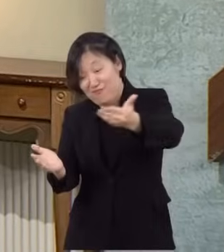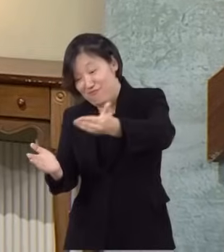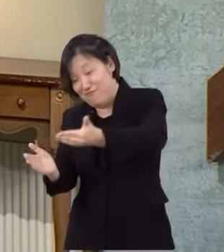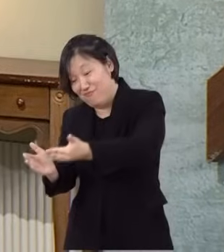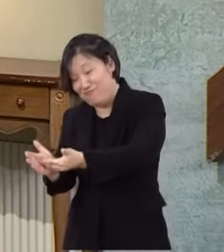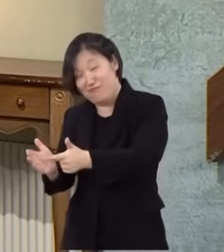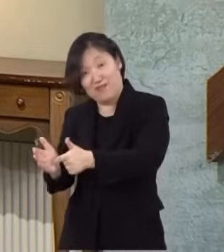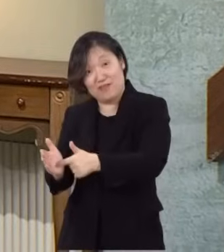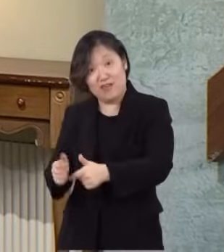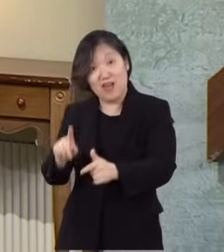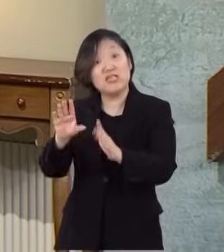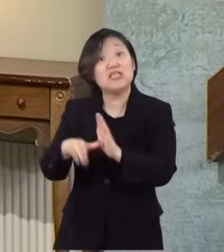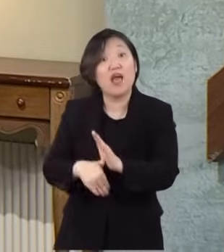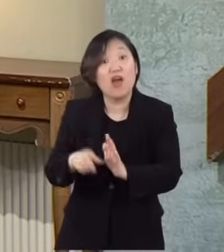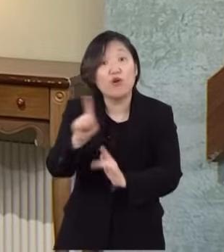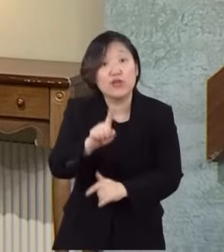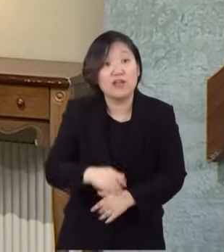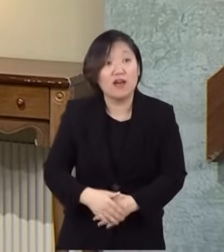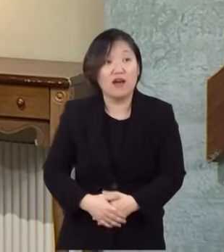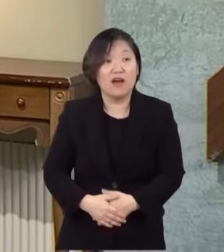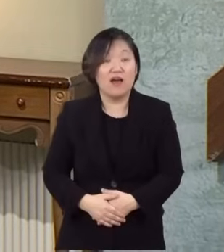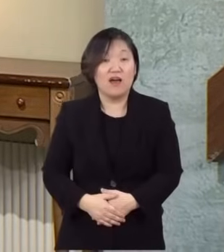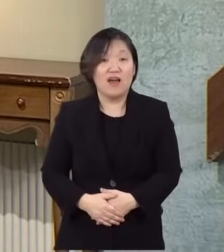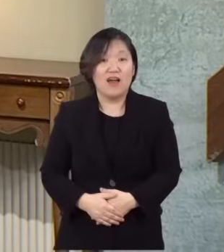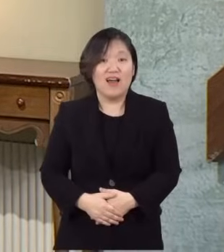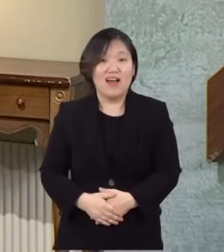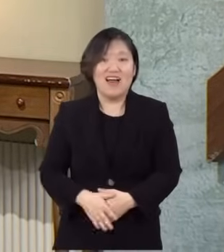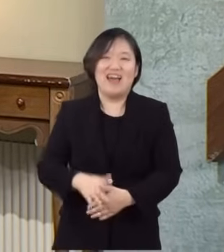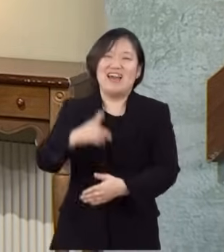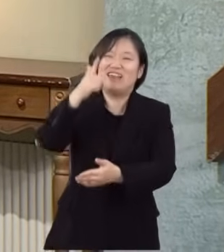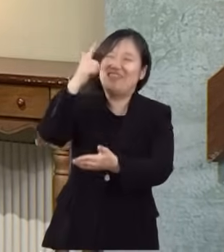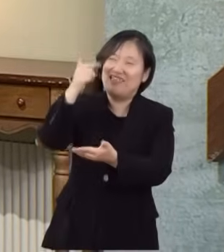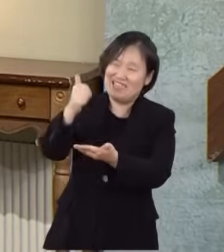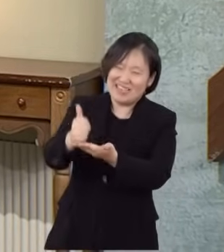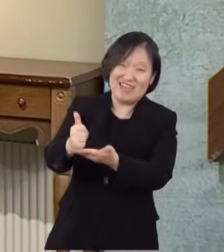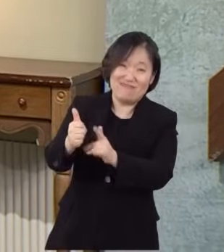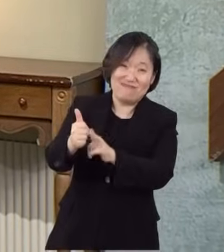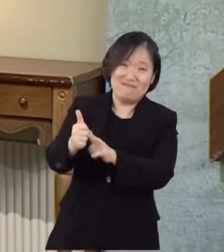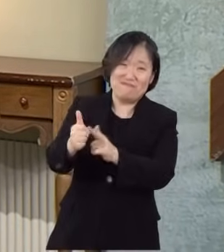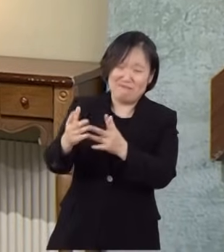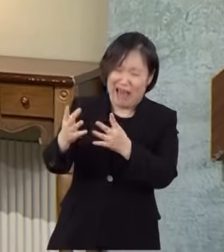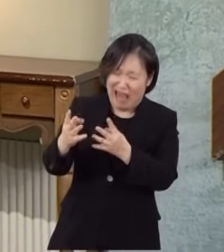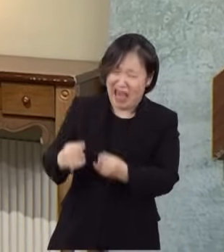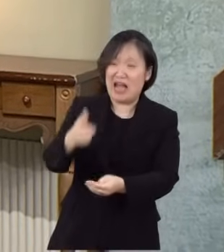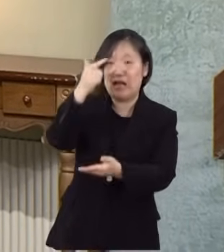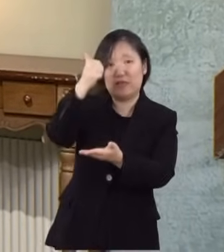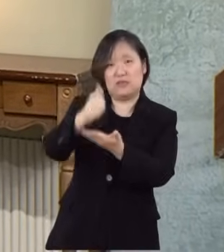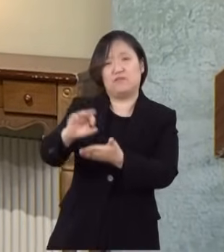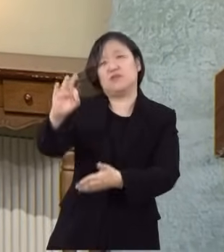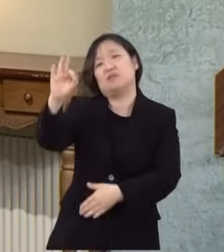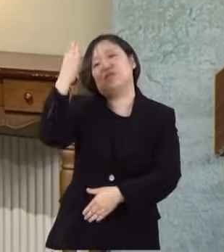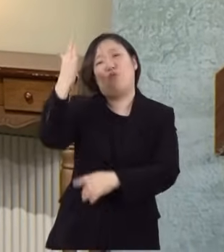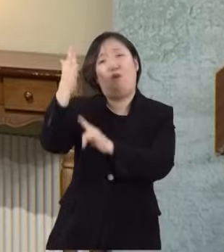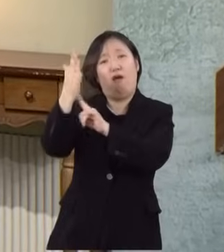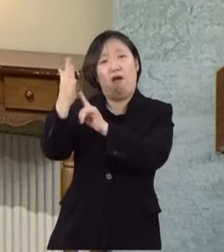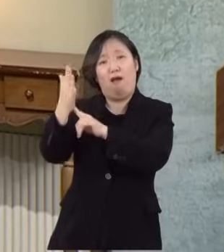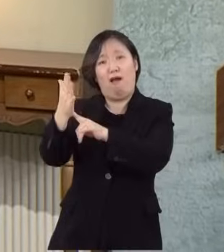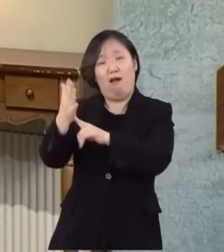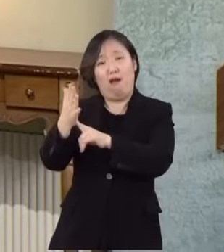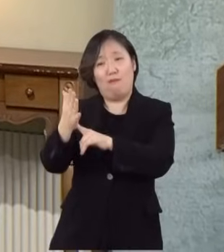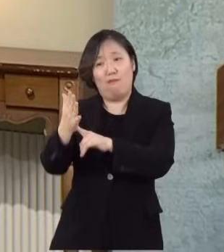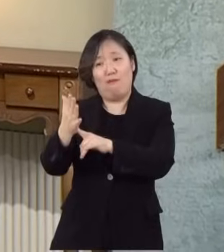왔는데 배를 끌고 온 그 순간에 이미 수많은 비구 스님들이